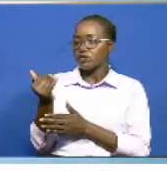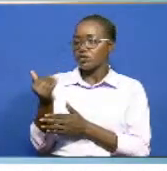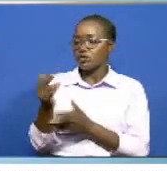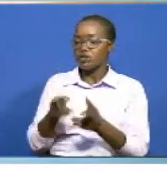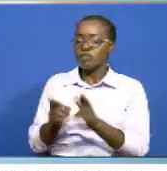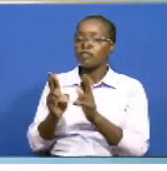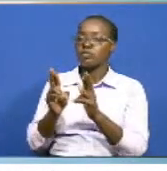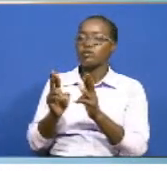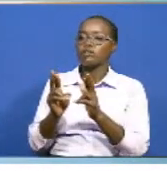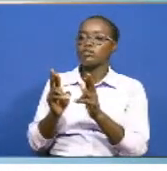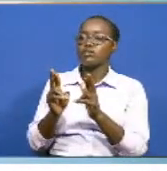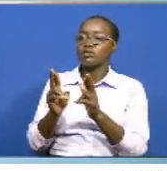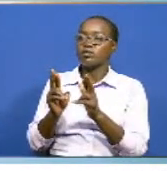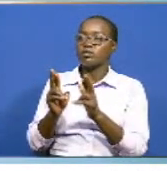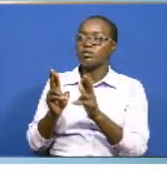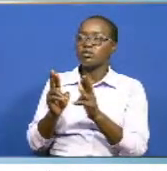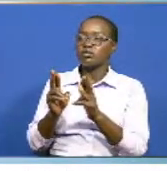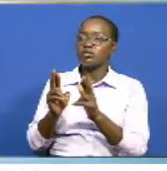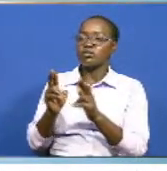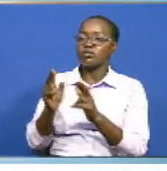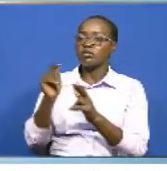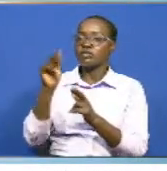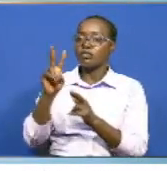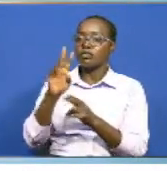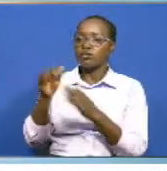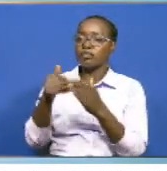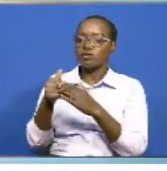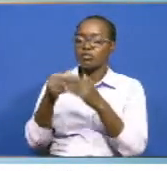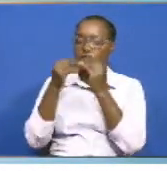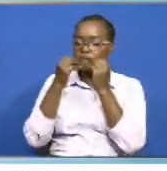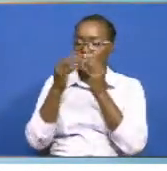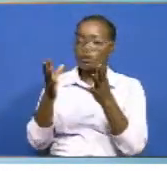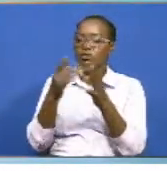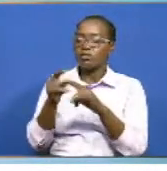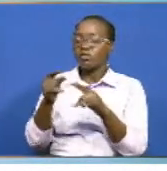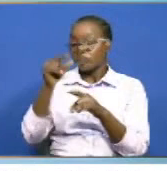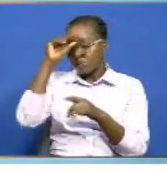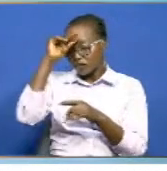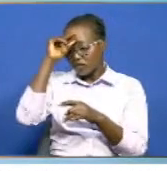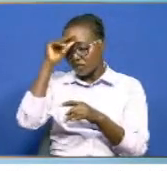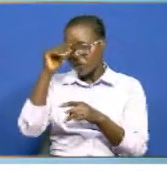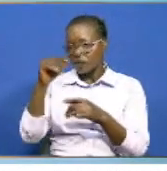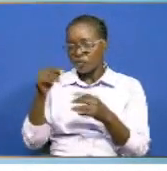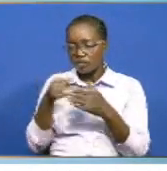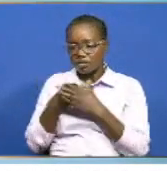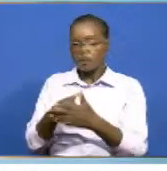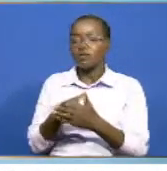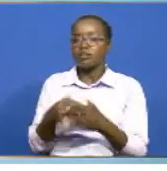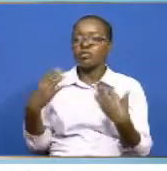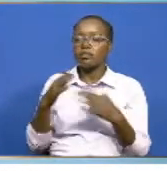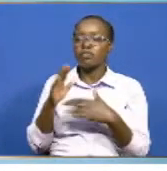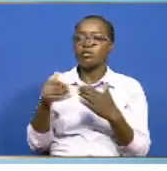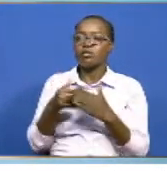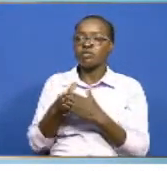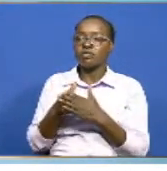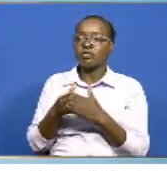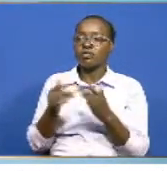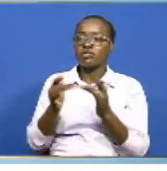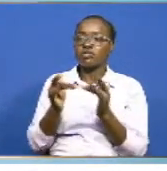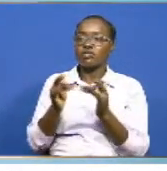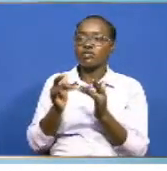barabara, hawana uwezo wa kufikia TV. Lakini kwa sababu serikali ilisukuma kila mtu akuwe na